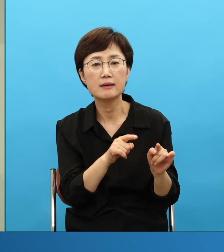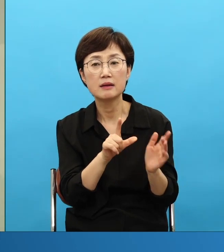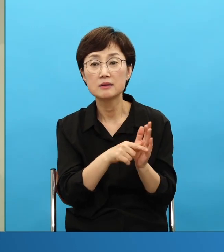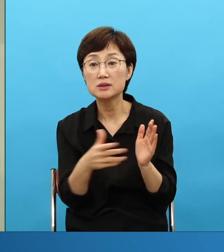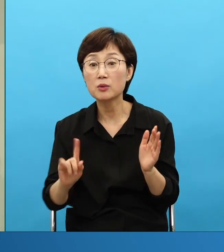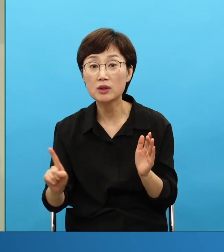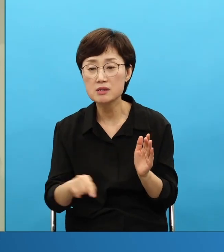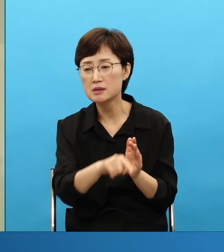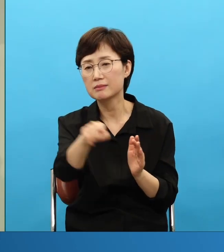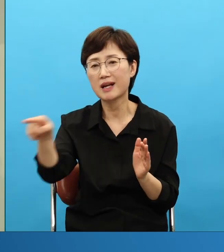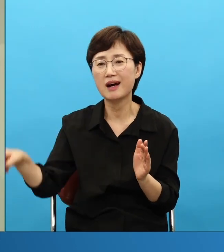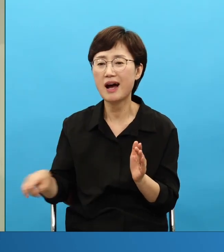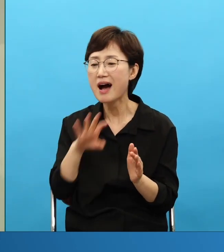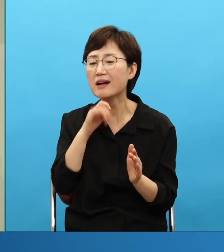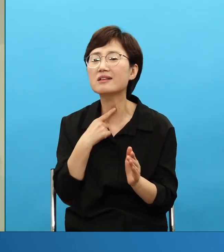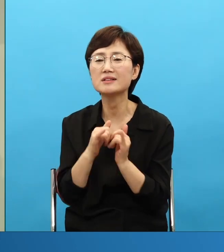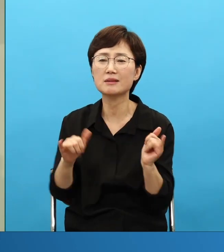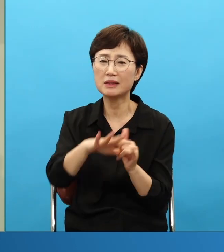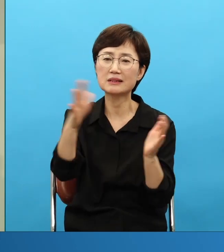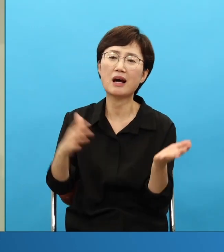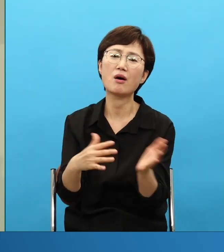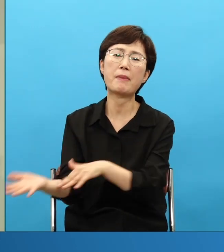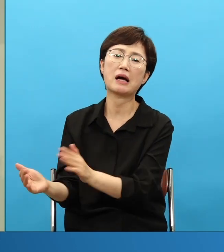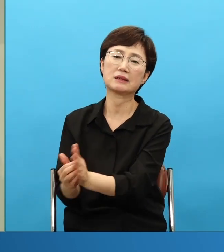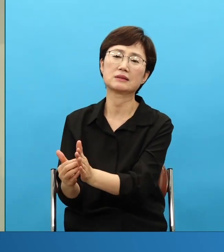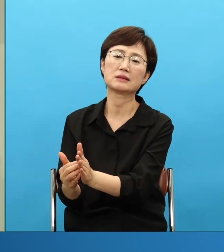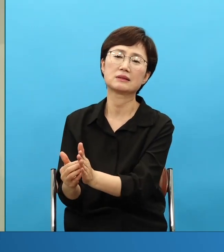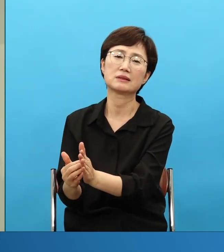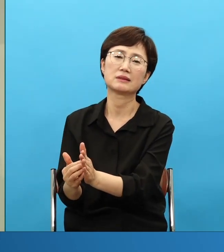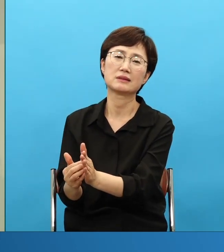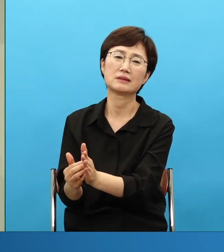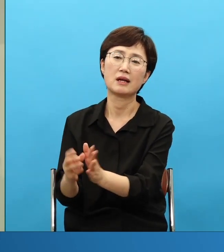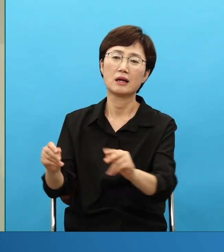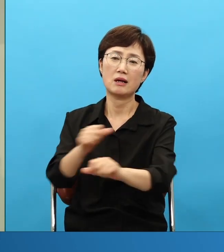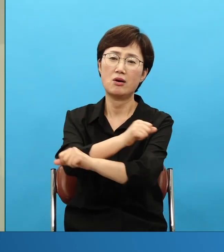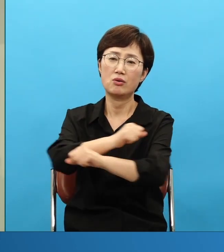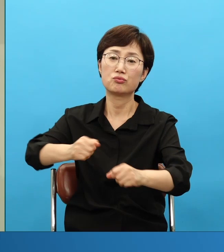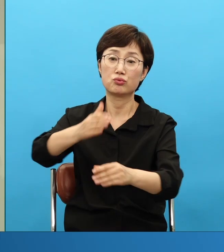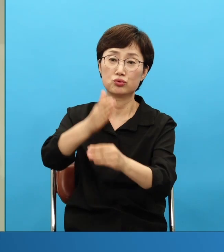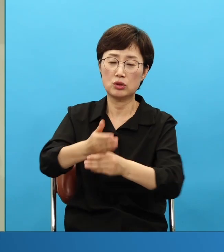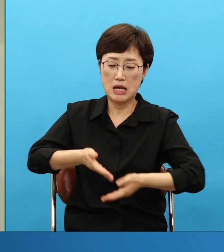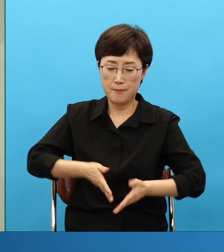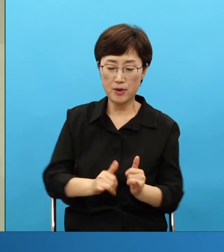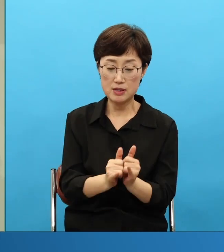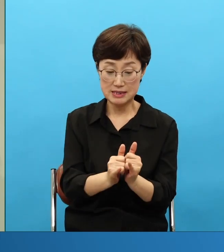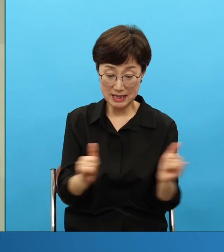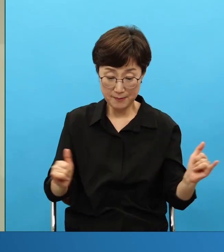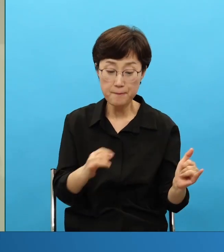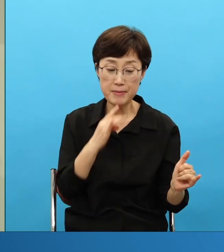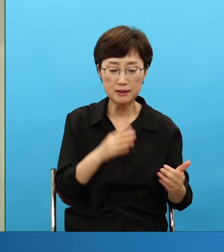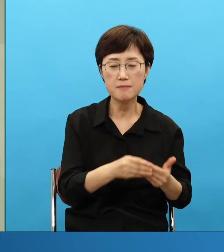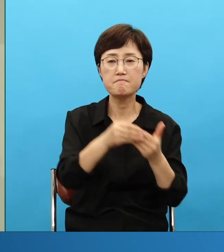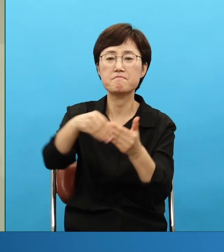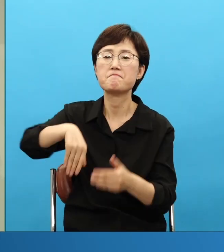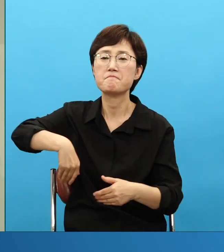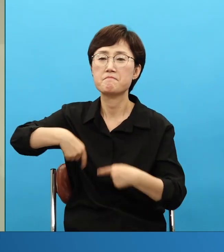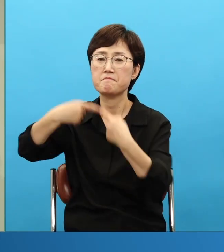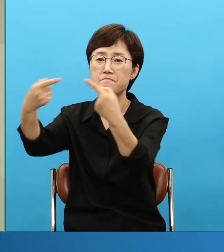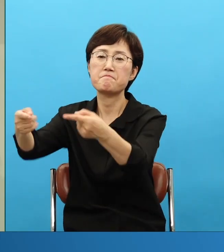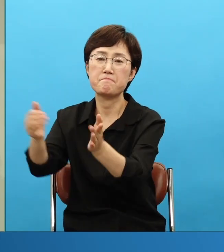why all those people died in the sea. 그렇죠. Isn't 새로 that so? 태어난 사람 데리고 다니. It's the children who are newly born that went into Canaan. 그 앞에